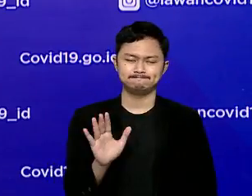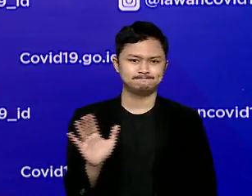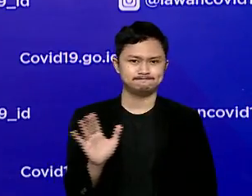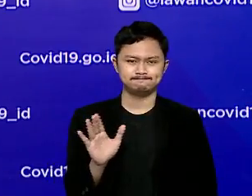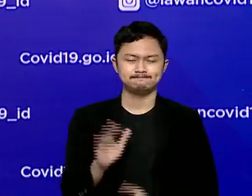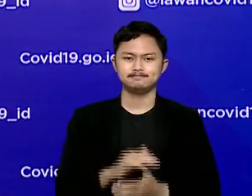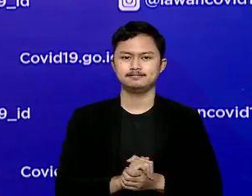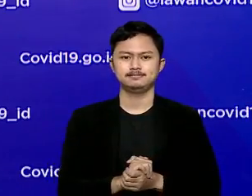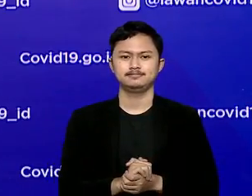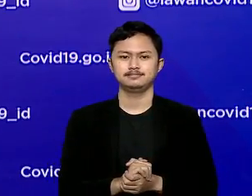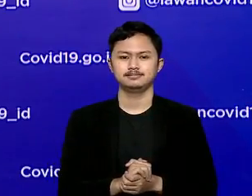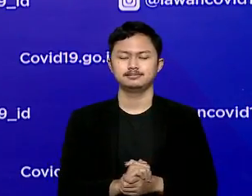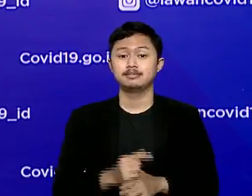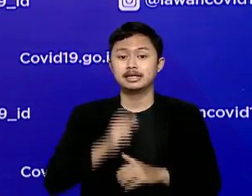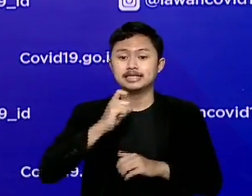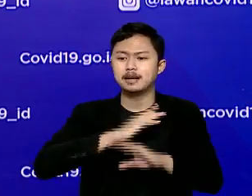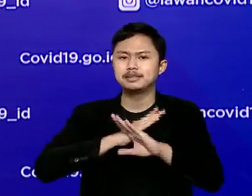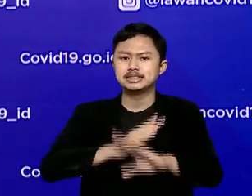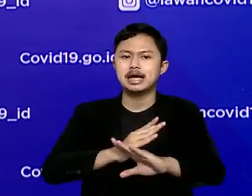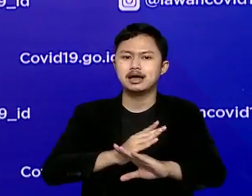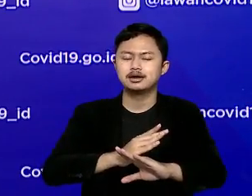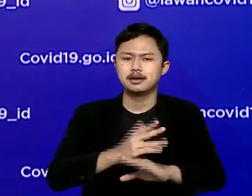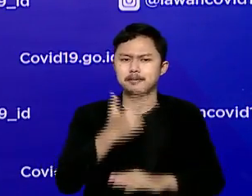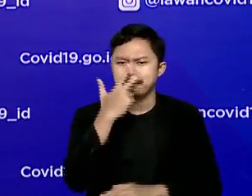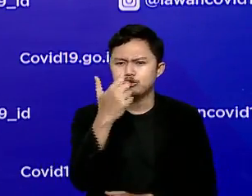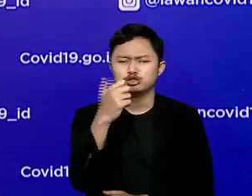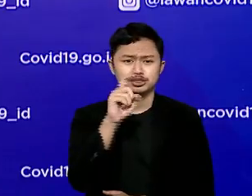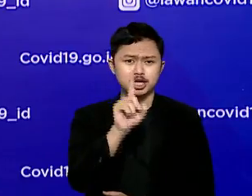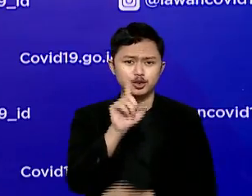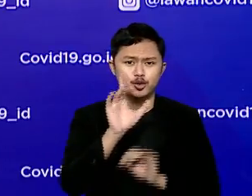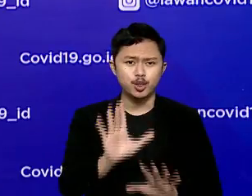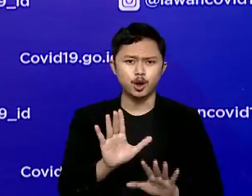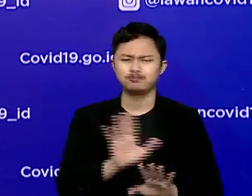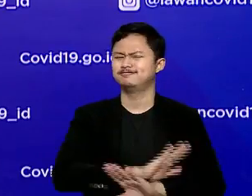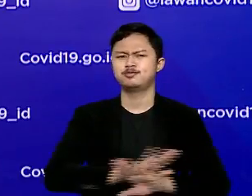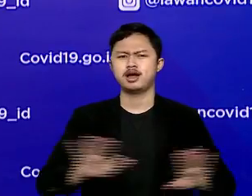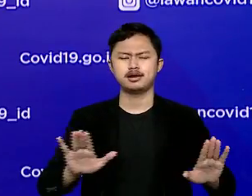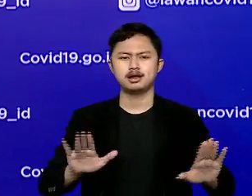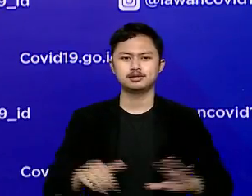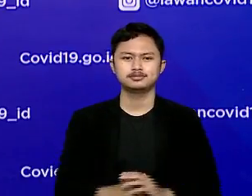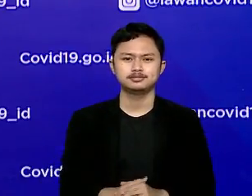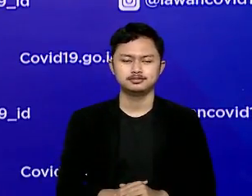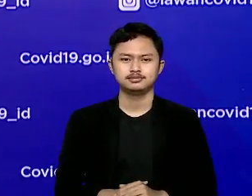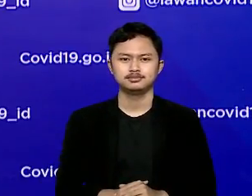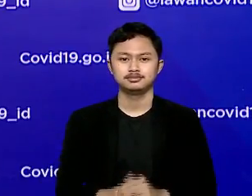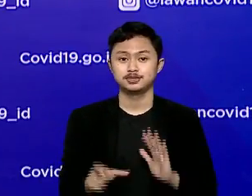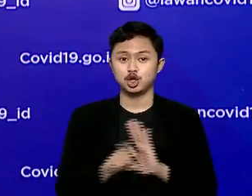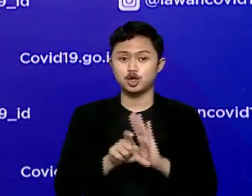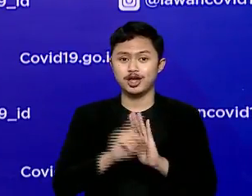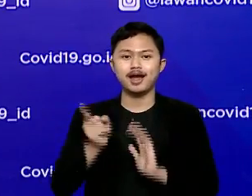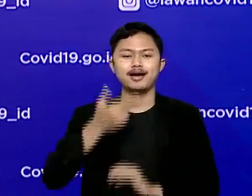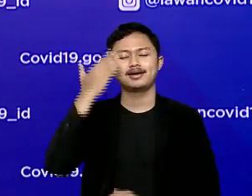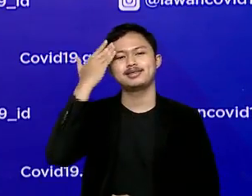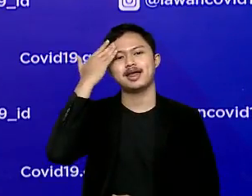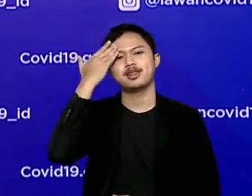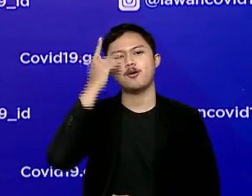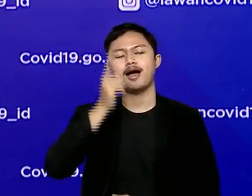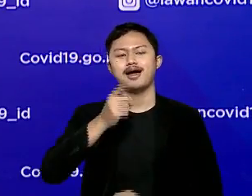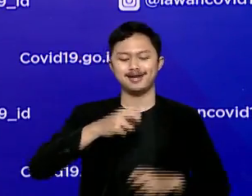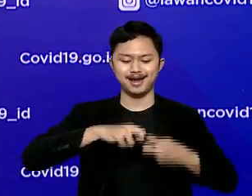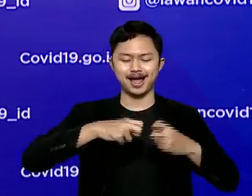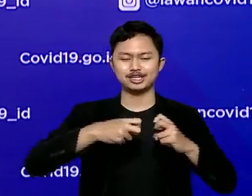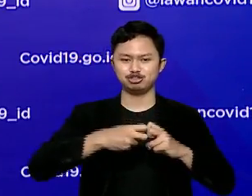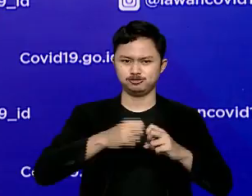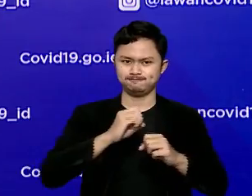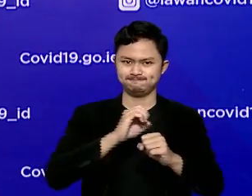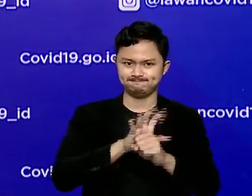satu pencegahan yang secara tunggal mampu meminimalkan penularan. Seperti yang kita ketahui, kasus Omikron